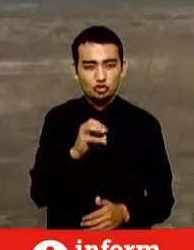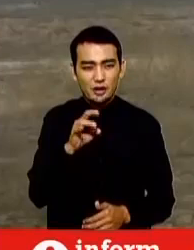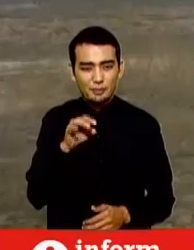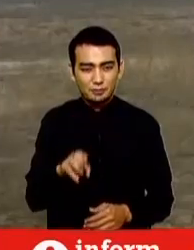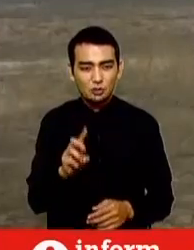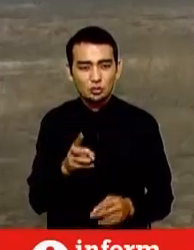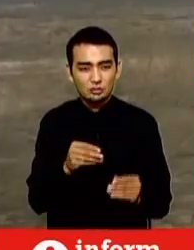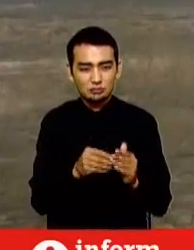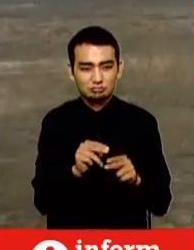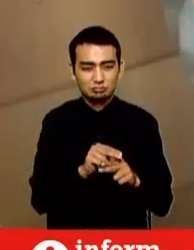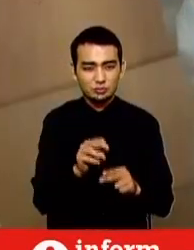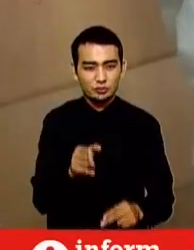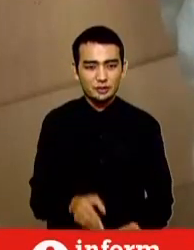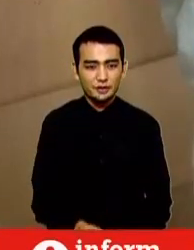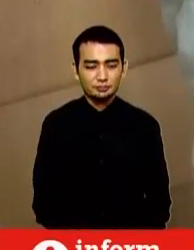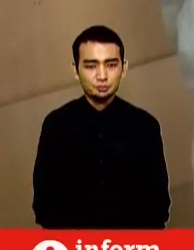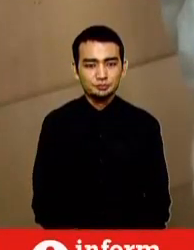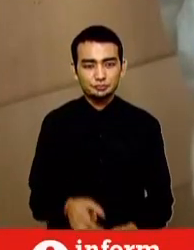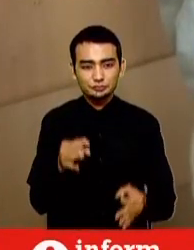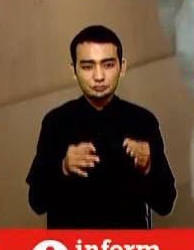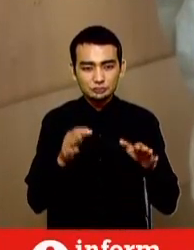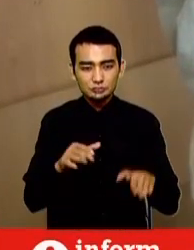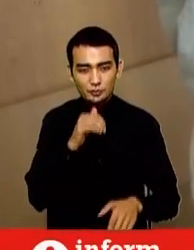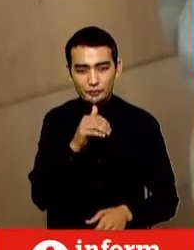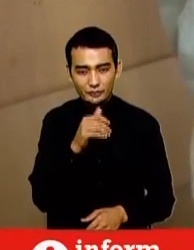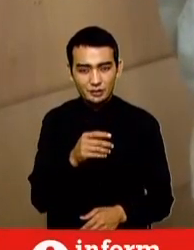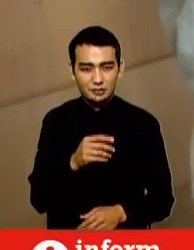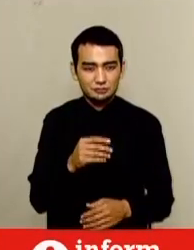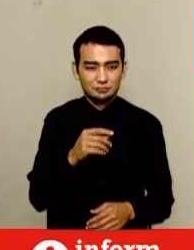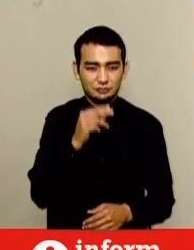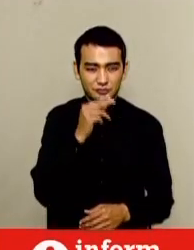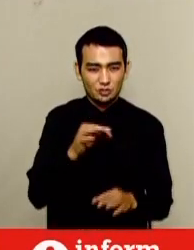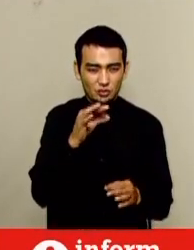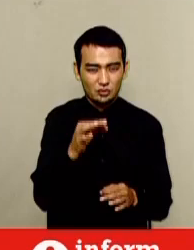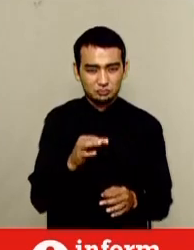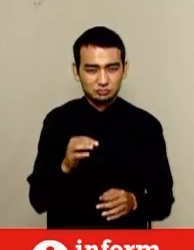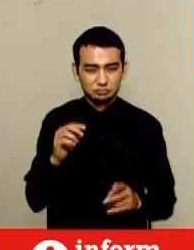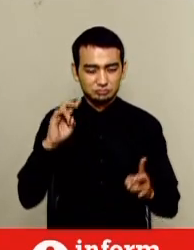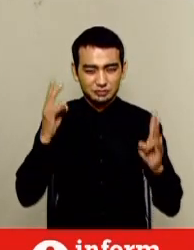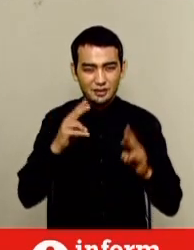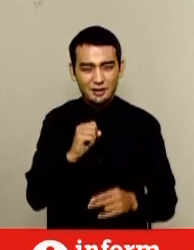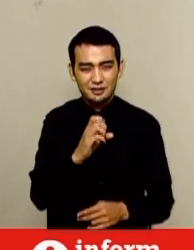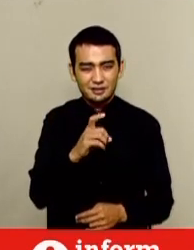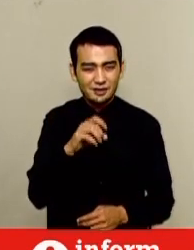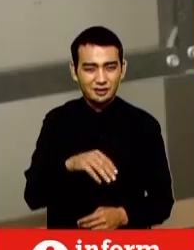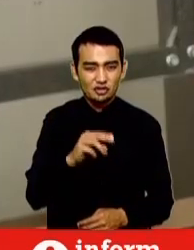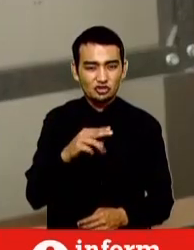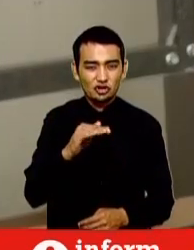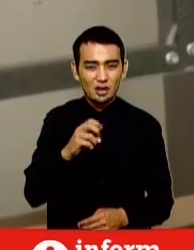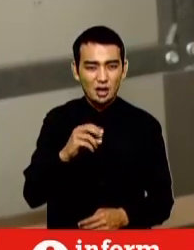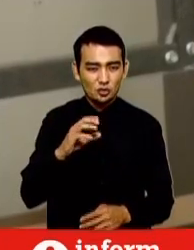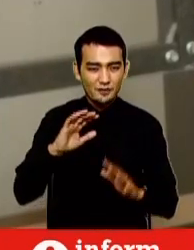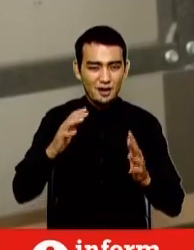Нина Шапо. В суде номер 2 Кустаная вынесли приговор по громкому делу Асгата Джакашева, бывшего главы